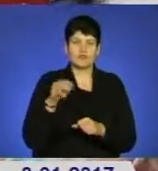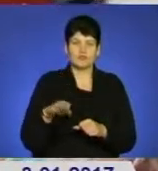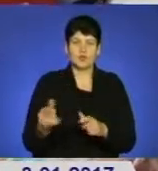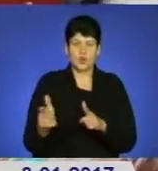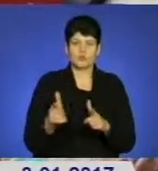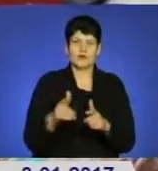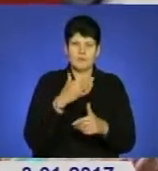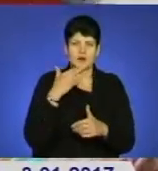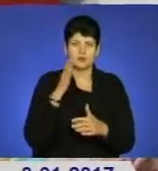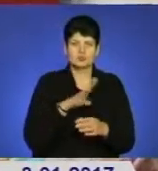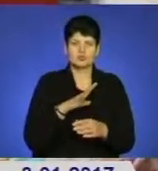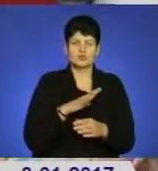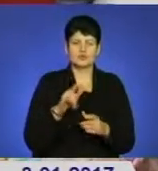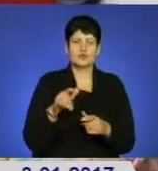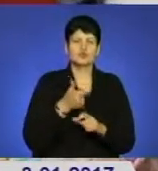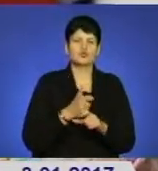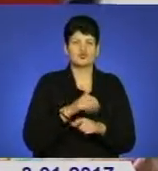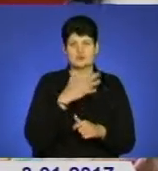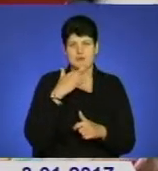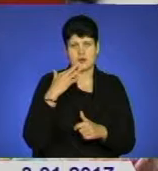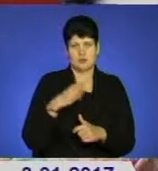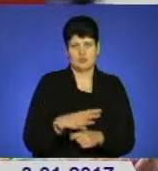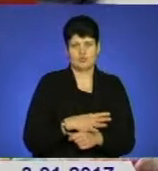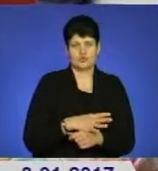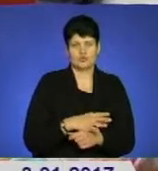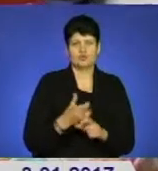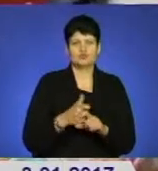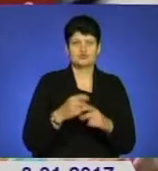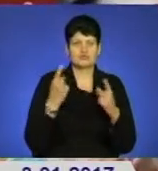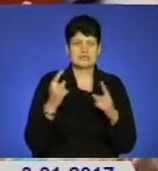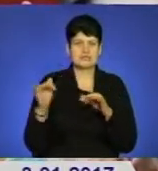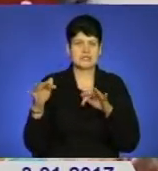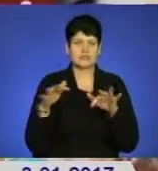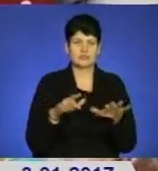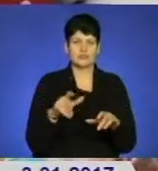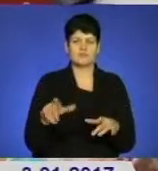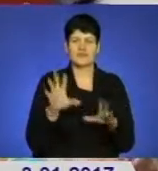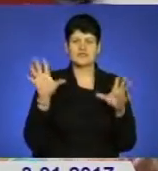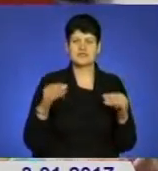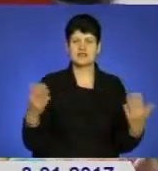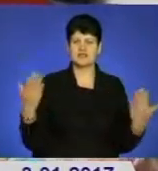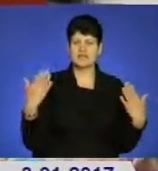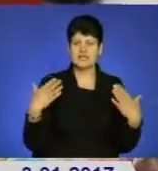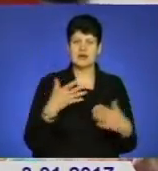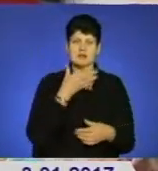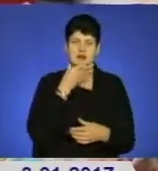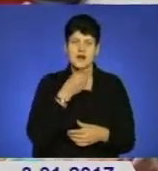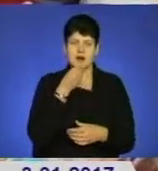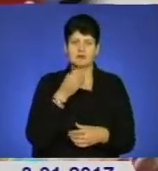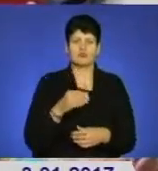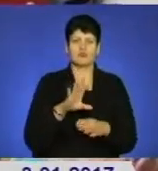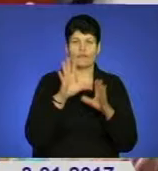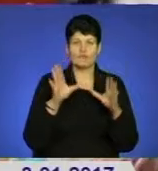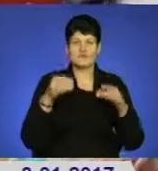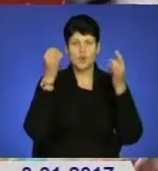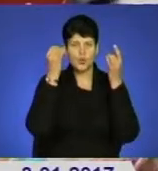Багато було людей в новорічну ніч? Багато, дуже багато було. Дуже великий наплив був людей. Всі віддихали гарно. Правда, все було